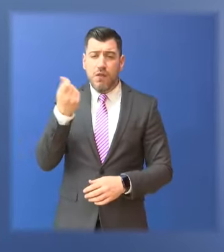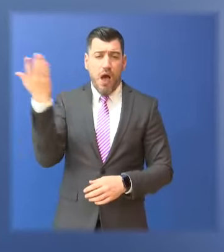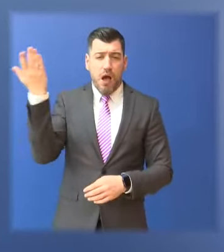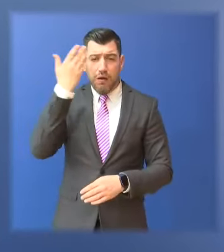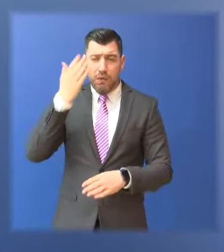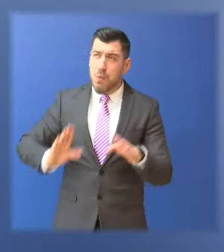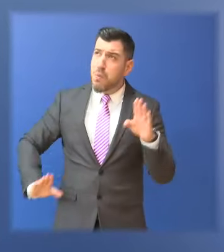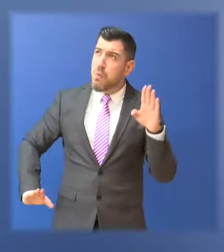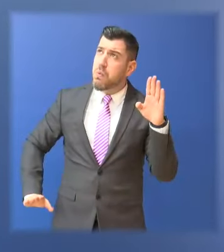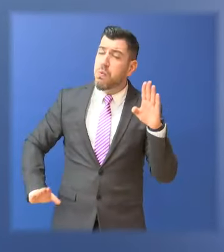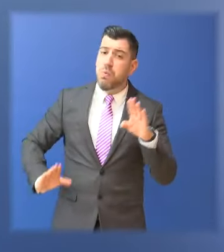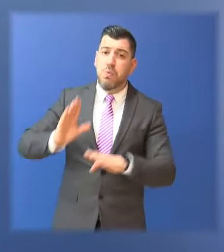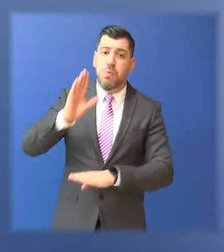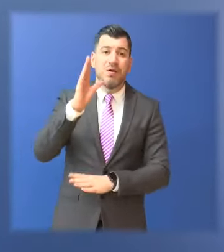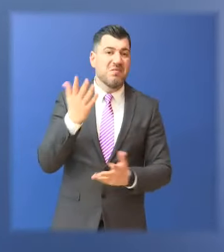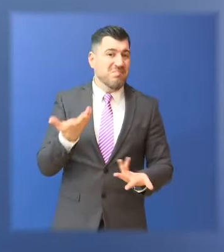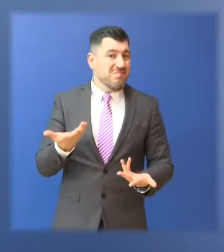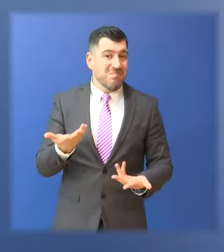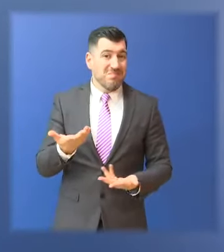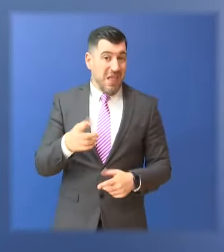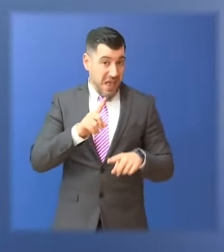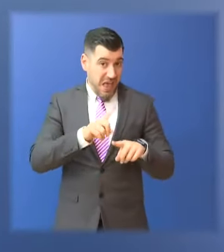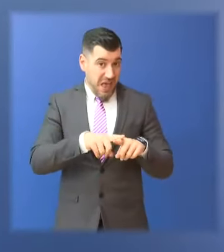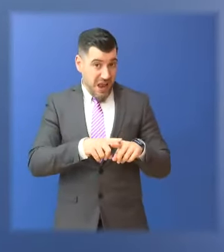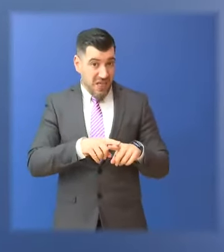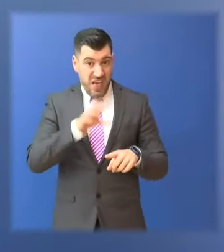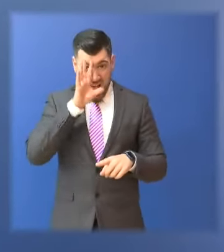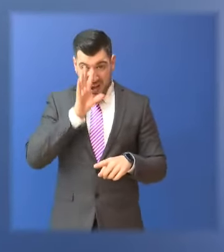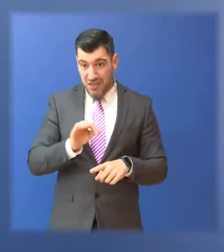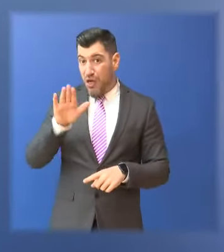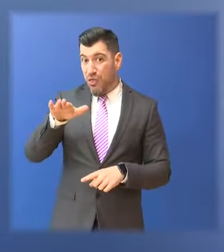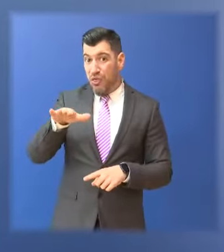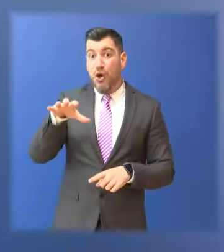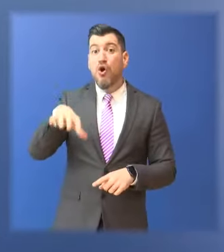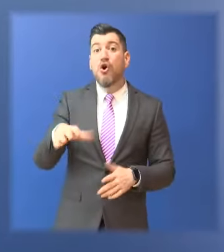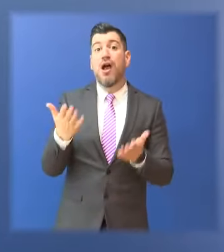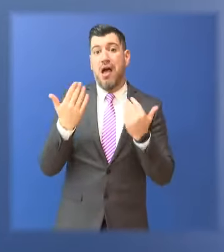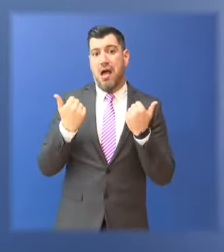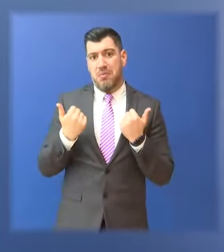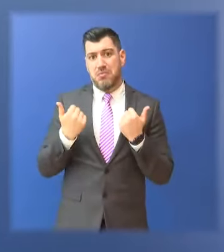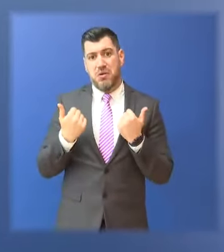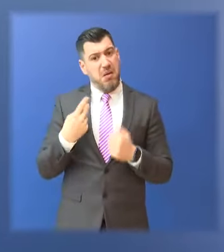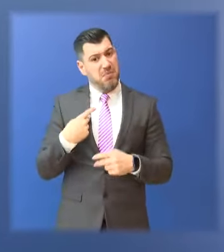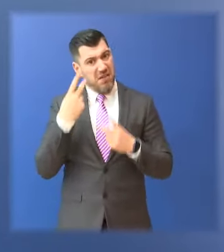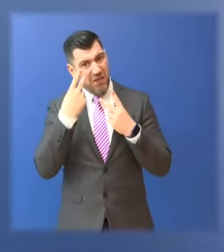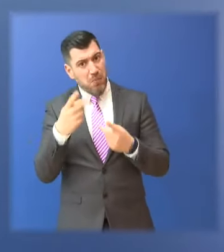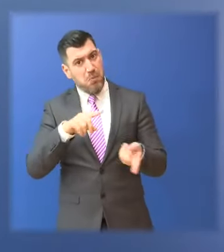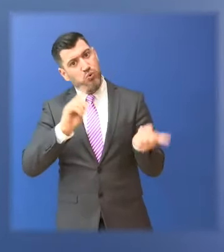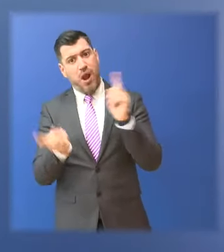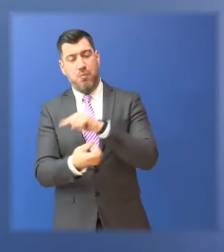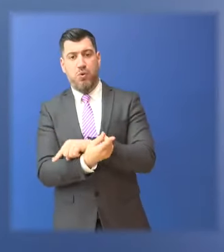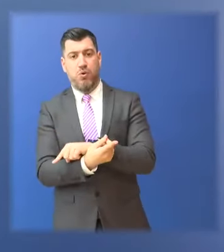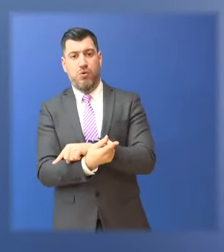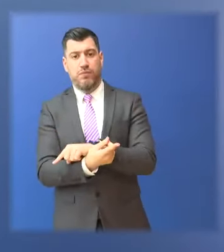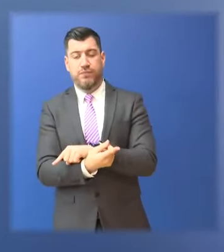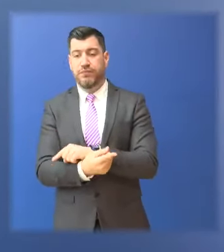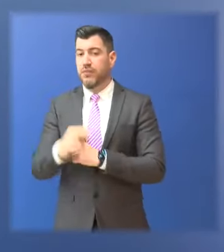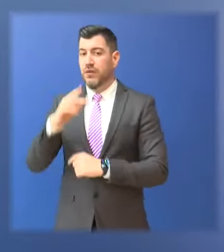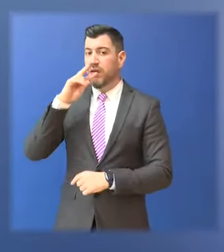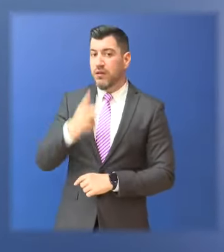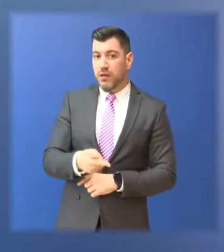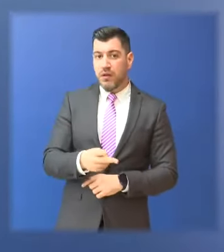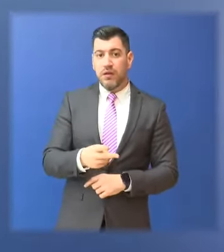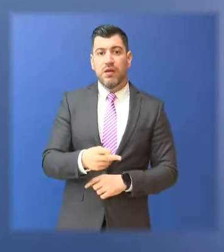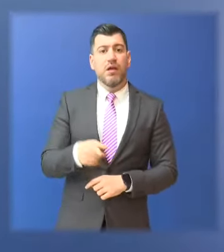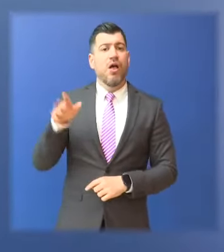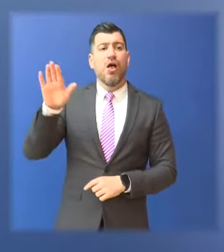το ότι δεν είμαστε μπανανία με την κατάσταση αυτή τη στιγμή στην αγορά? Το ότι δεν είμαστε μπανανία ως δήλωση σημαίνει ότι έχουμε ένα κράτος, μια